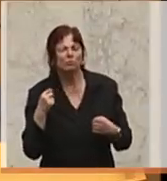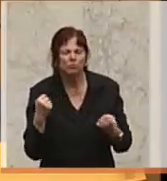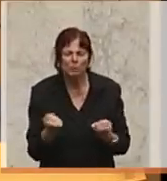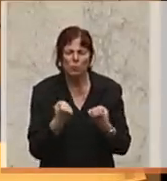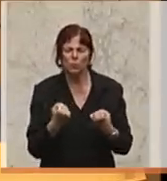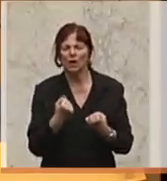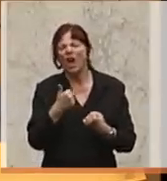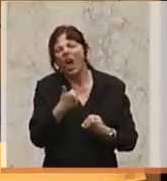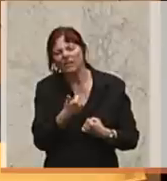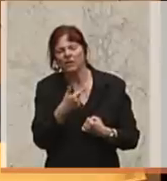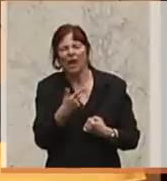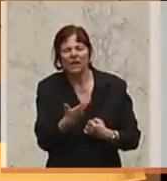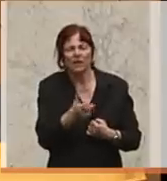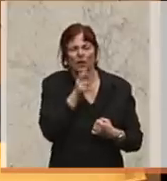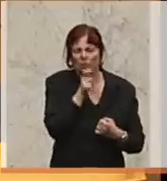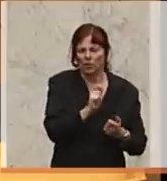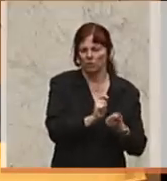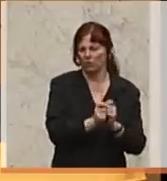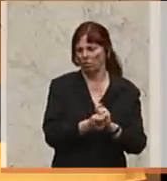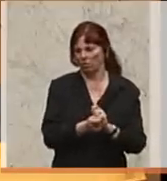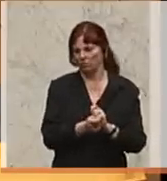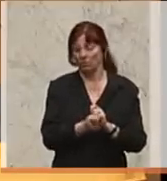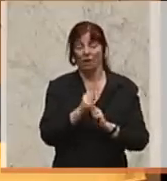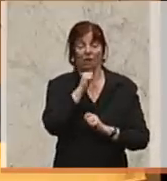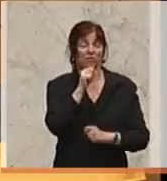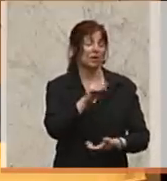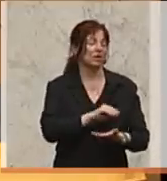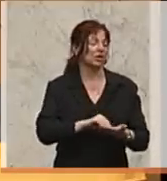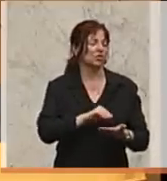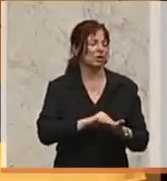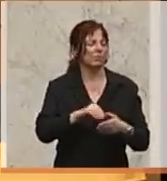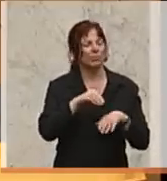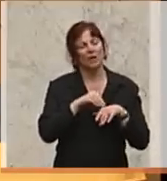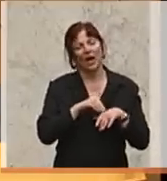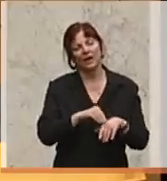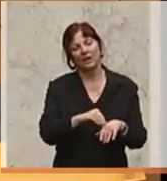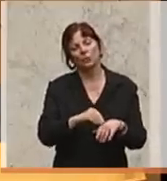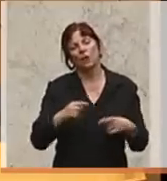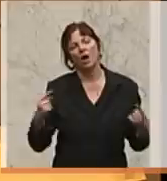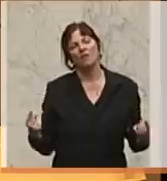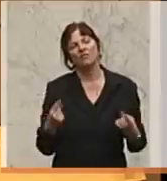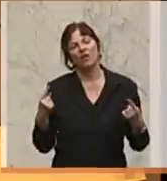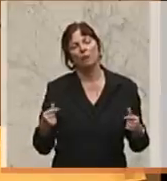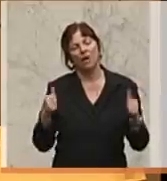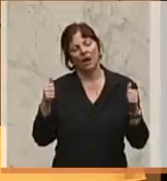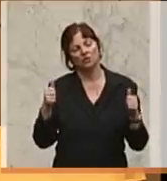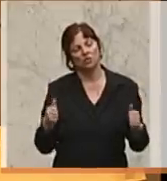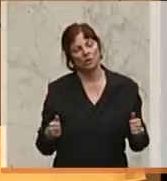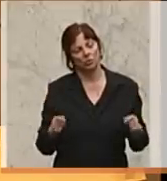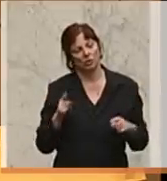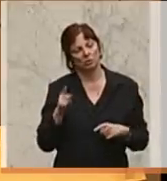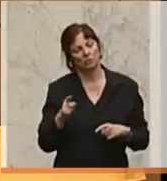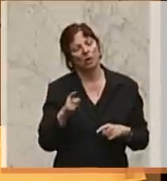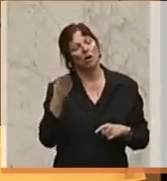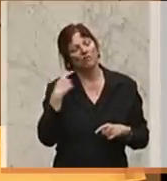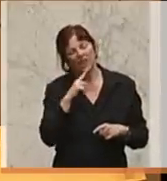nicht geschrieben, zum Beispiel bei der Einleitung die Werbeeinschaltungen, sondern da steht nur die Schaltungen. Also